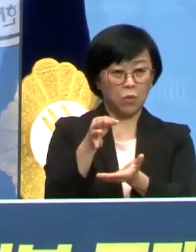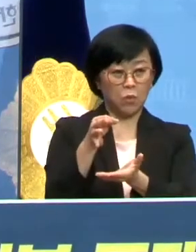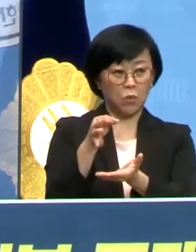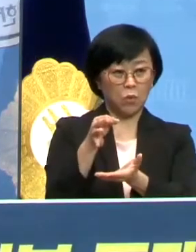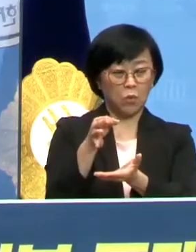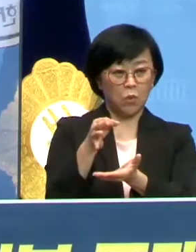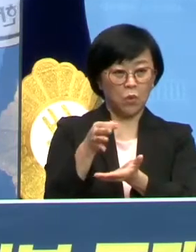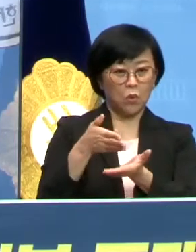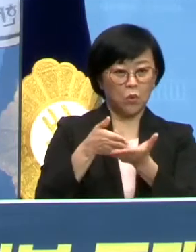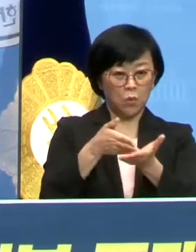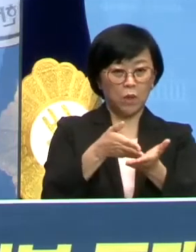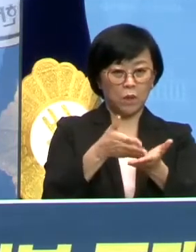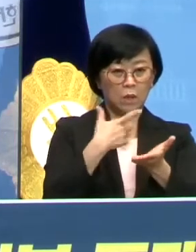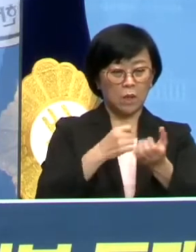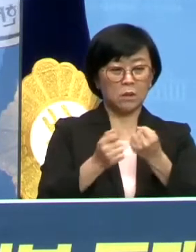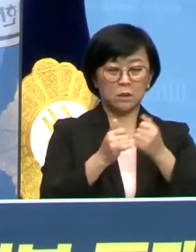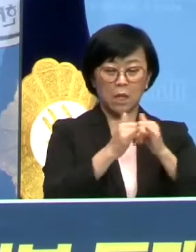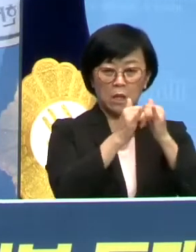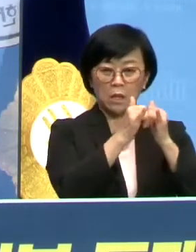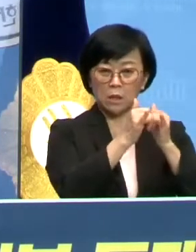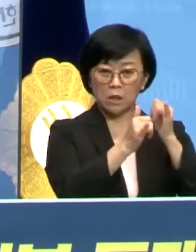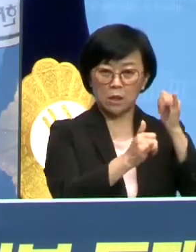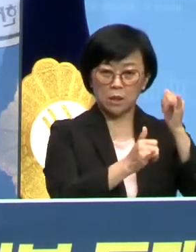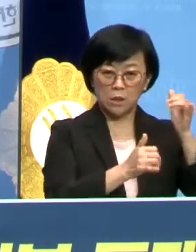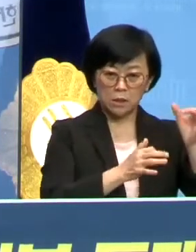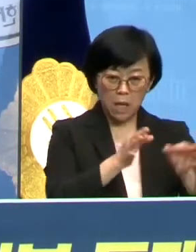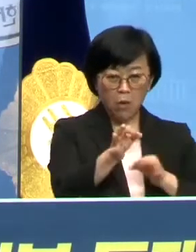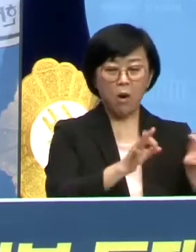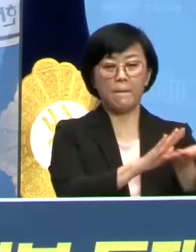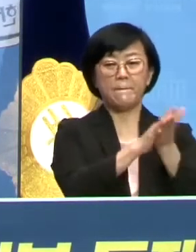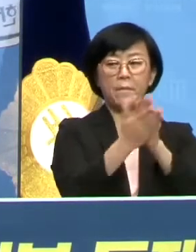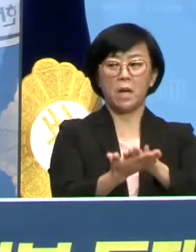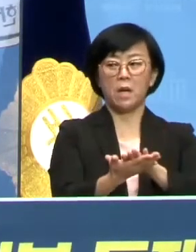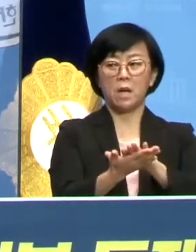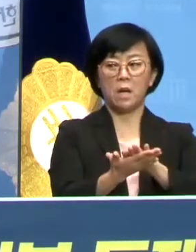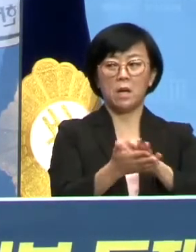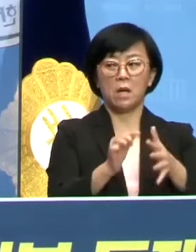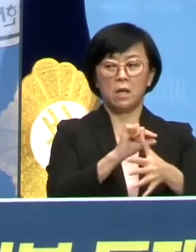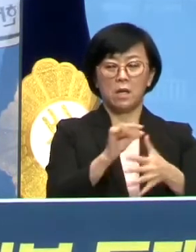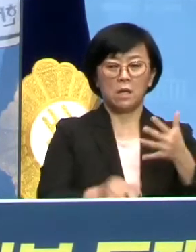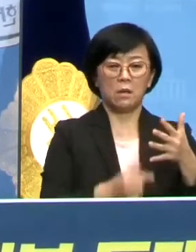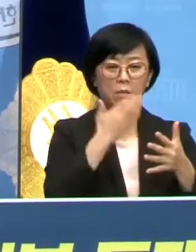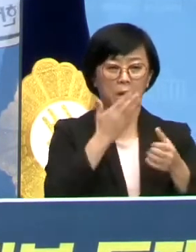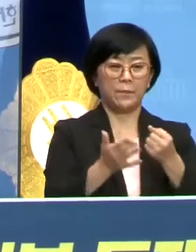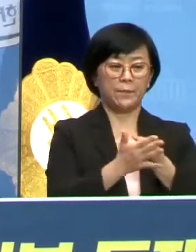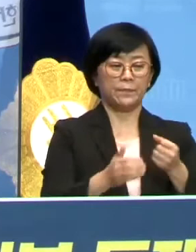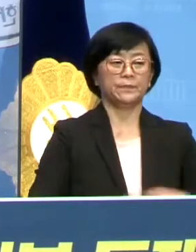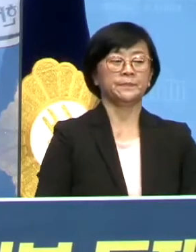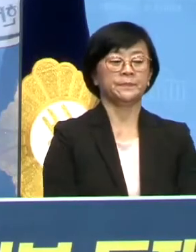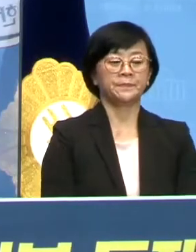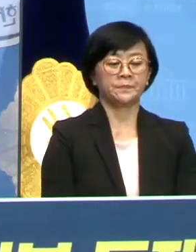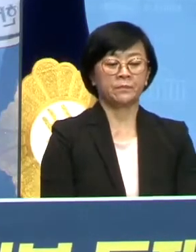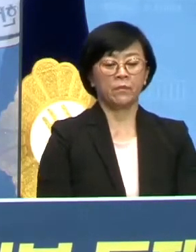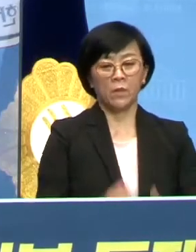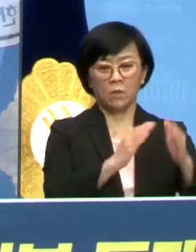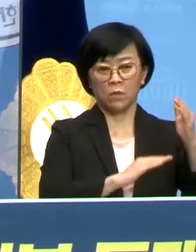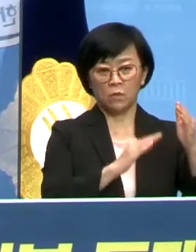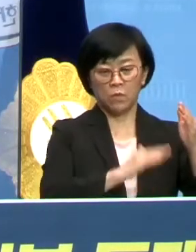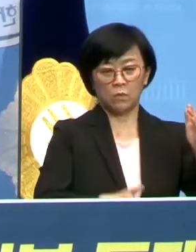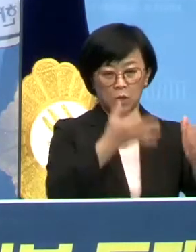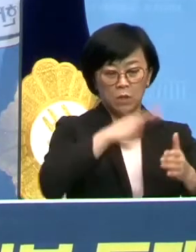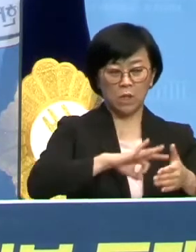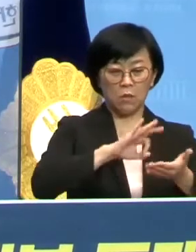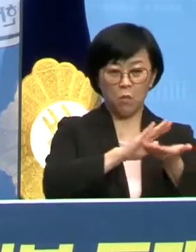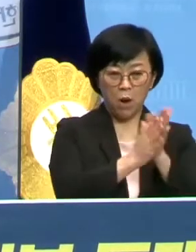요구에 따라 상업 상업화된 은 순서를 하는 순서를 밝게 될 가능성이 큼 이당 공공부문 영유아를